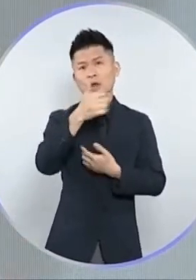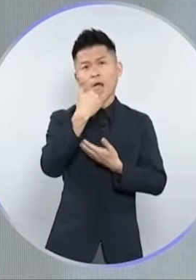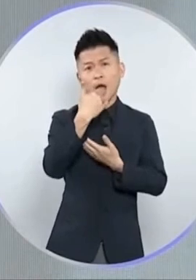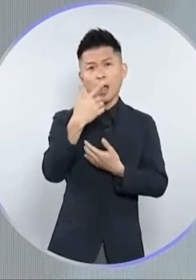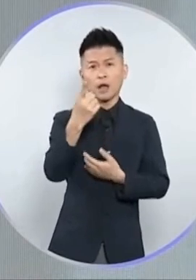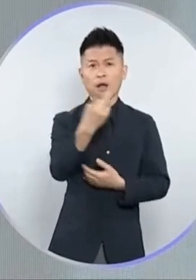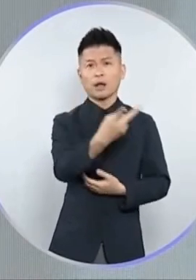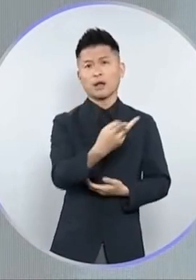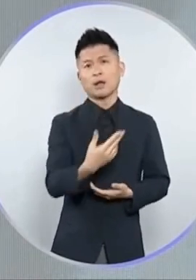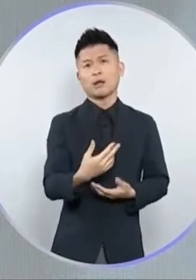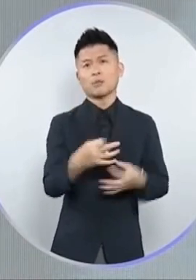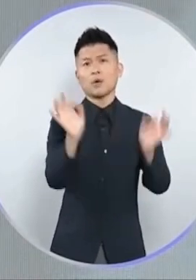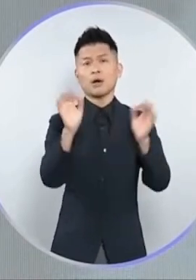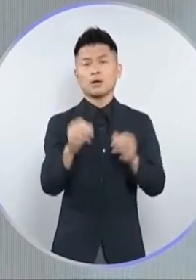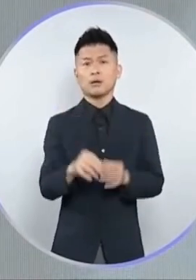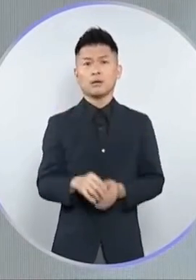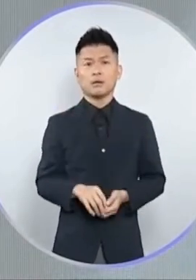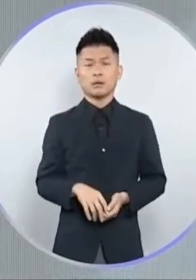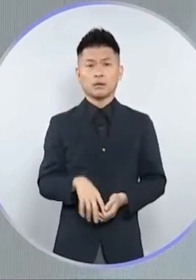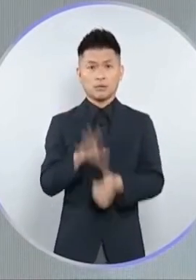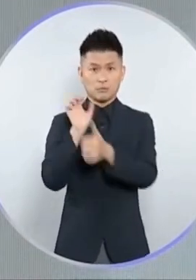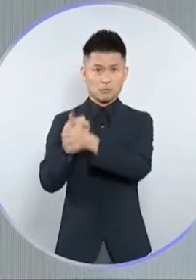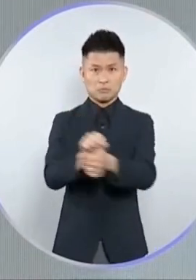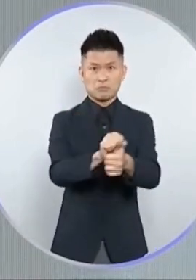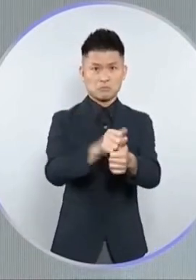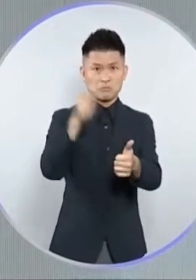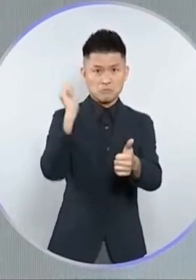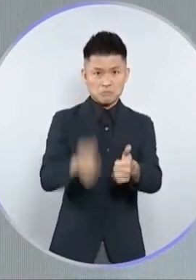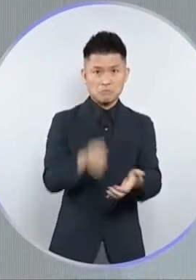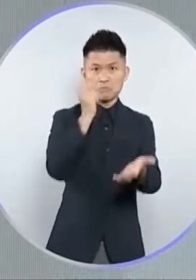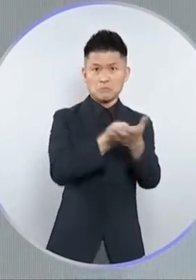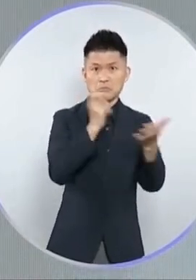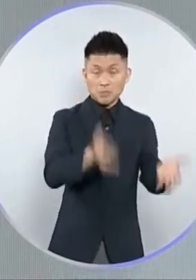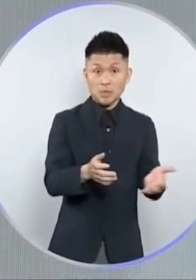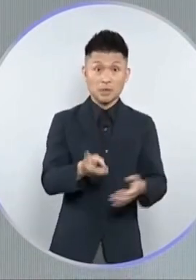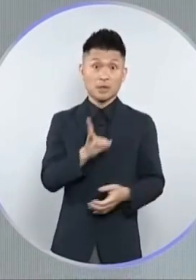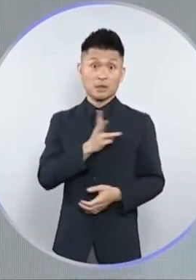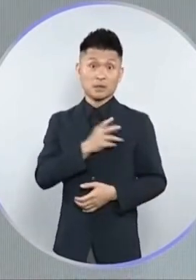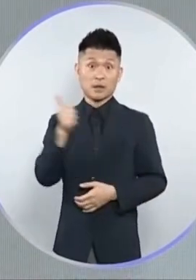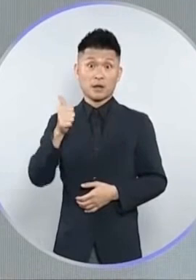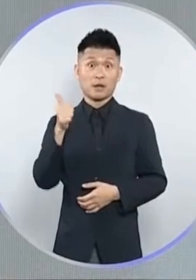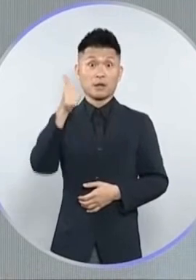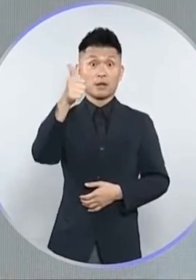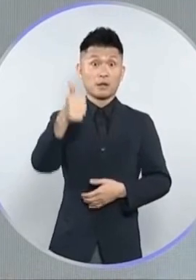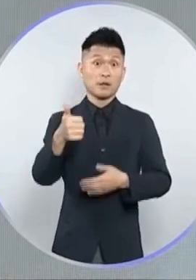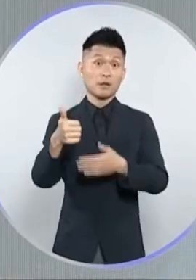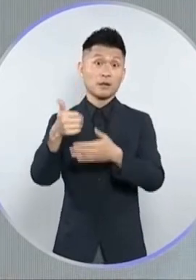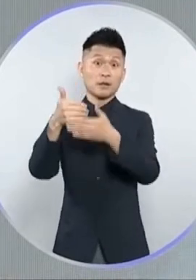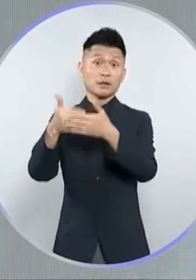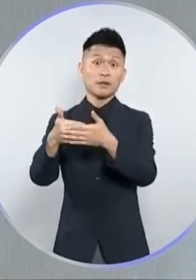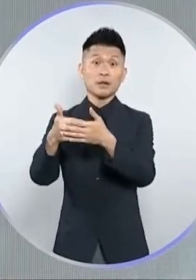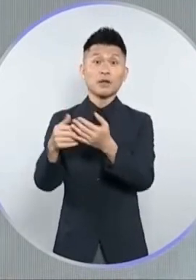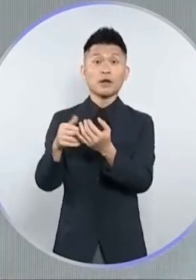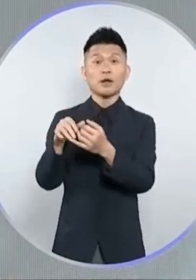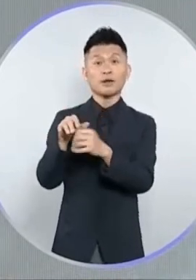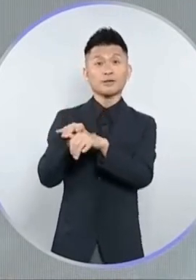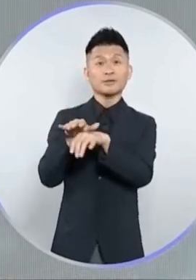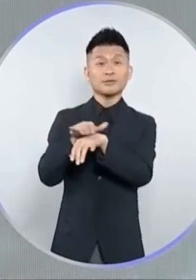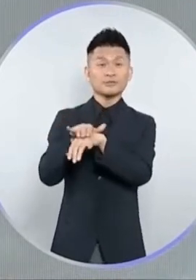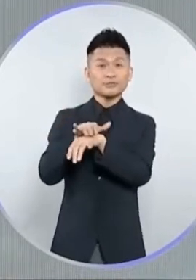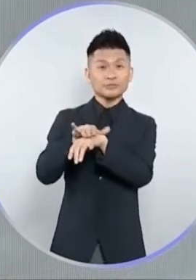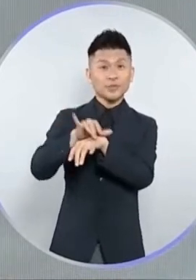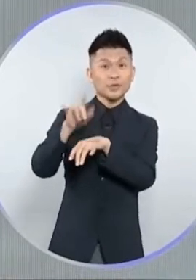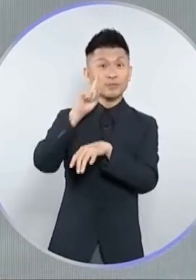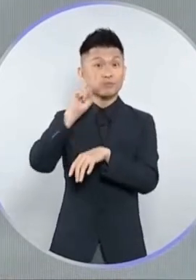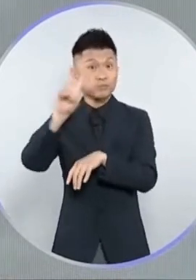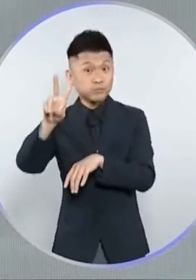饭，去我们也去办。赵天麟去亲中，伊无代志，伊个国安委员会呢？